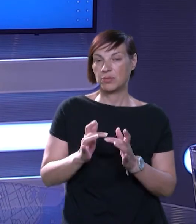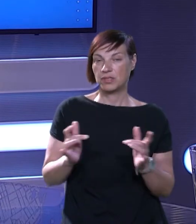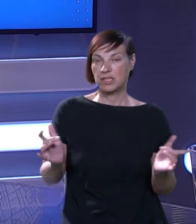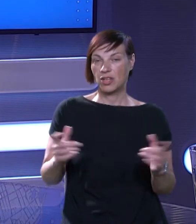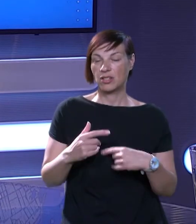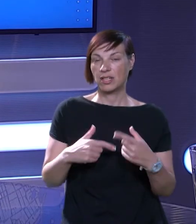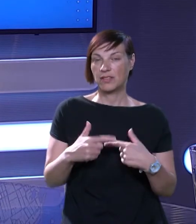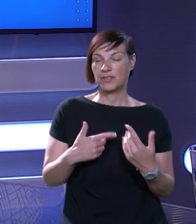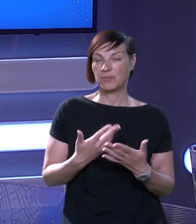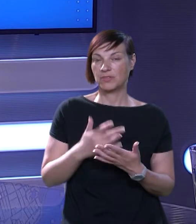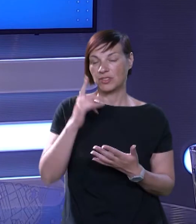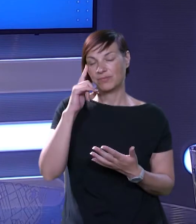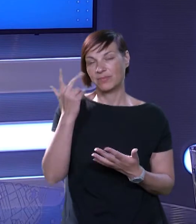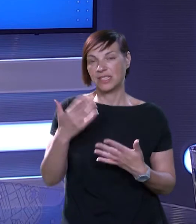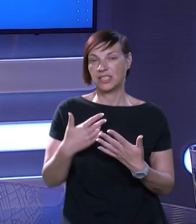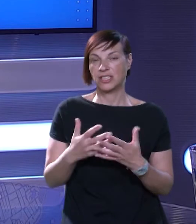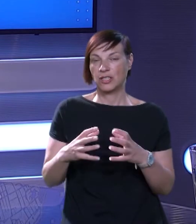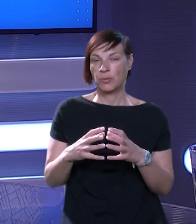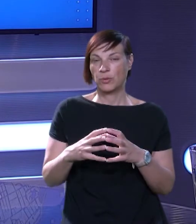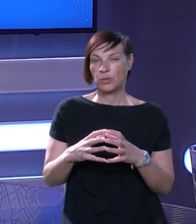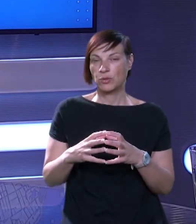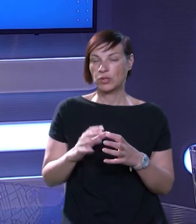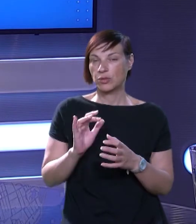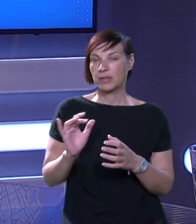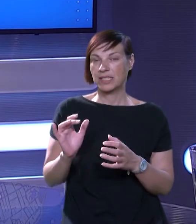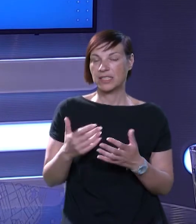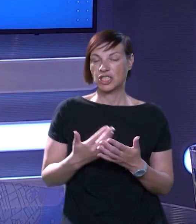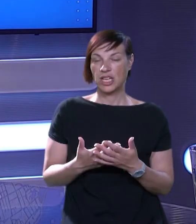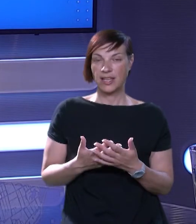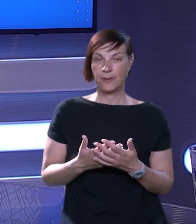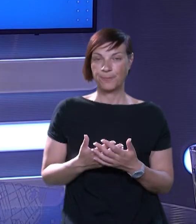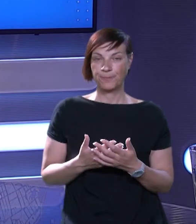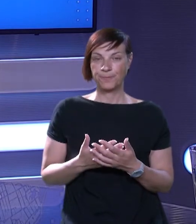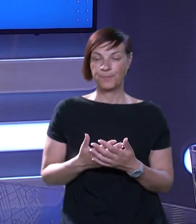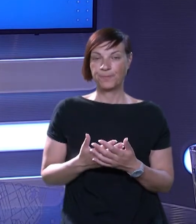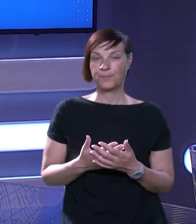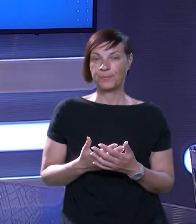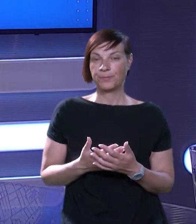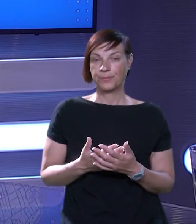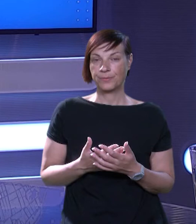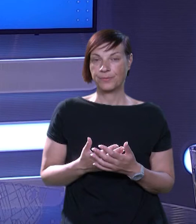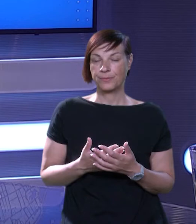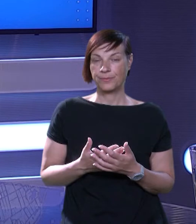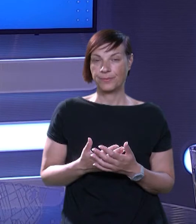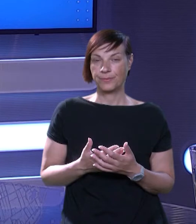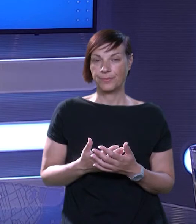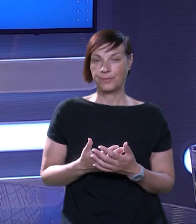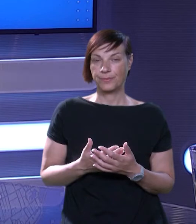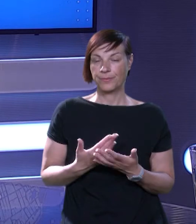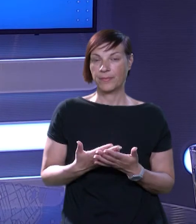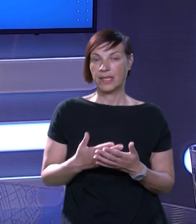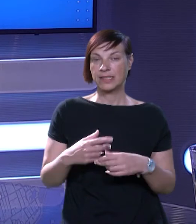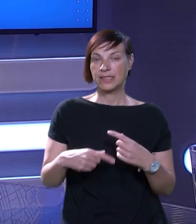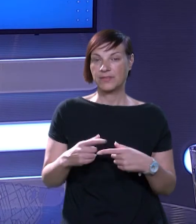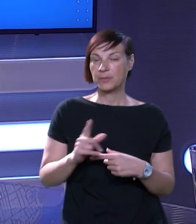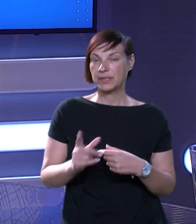online film, to znači da je to nekom njihovom uskom krugu kritičara, ne znam. Da. Tako da